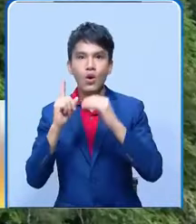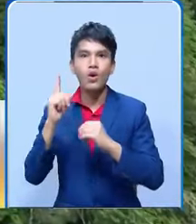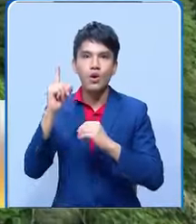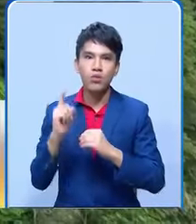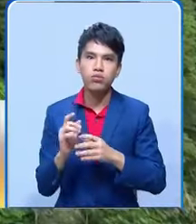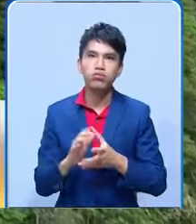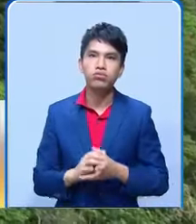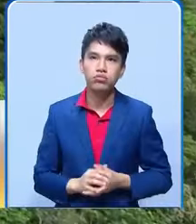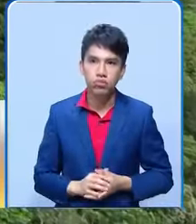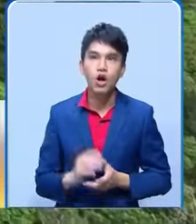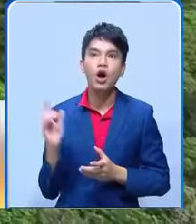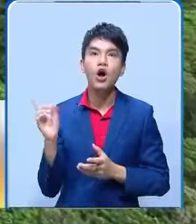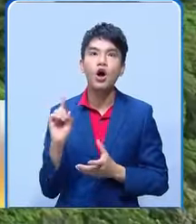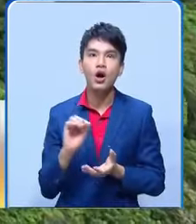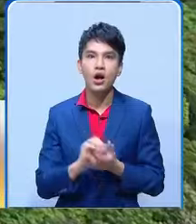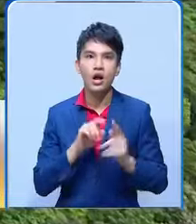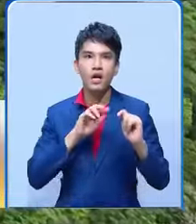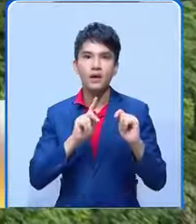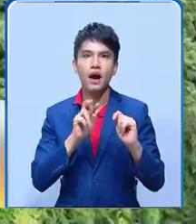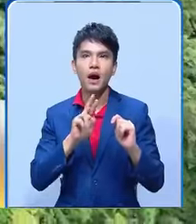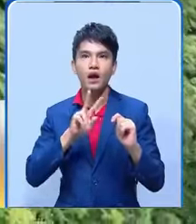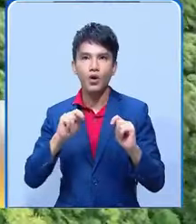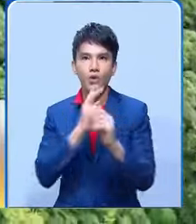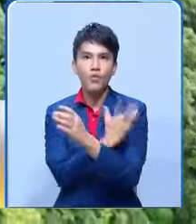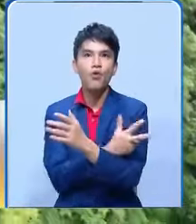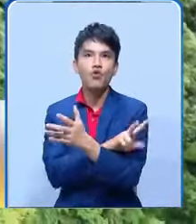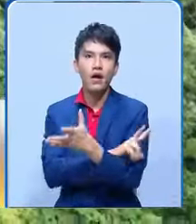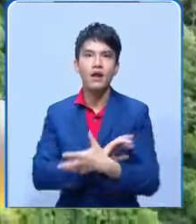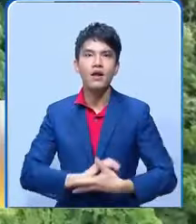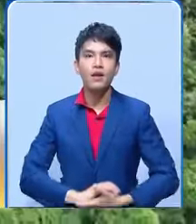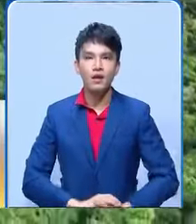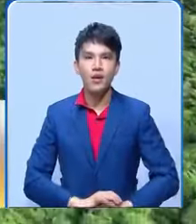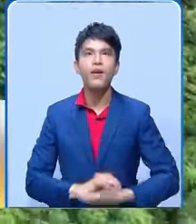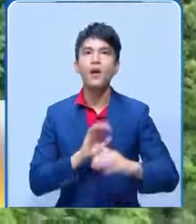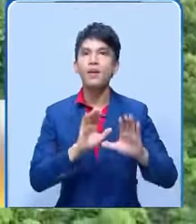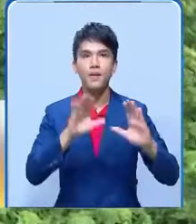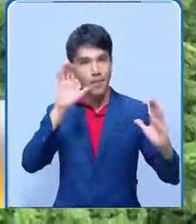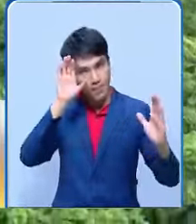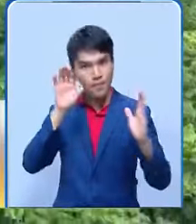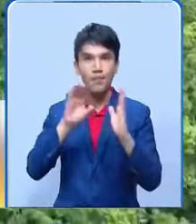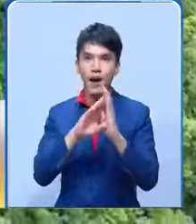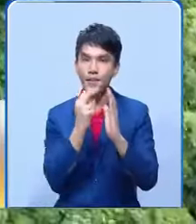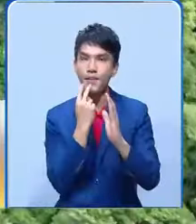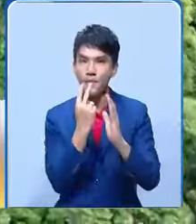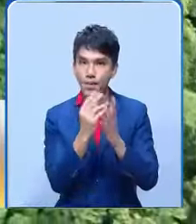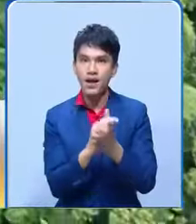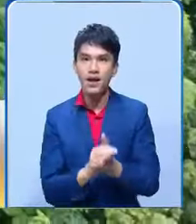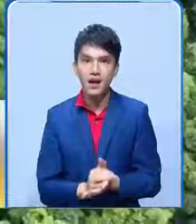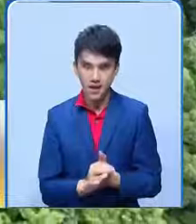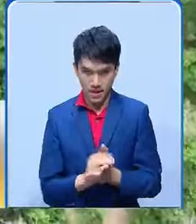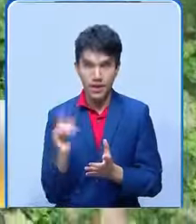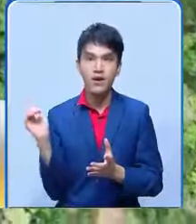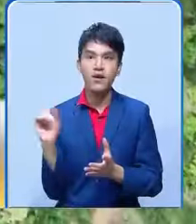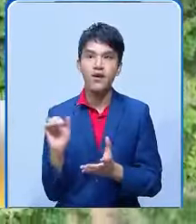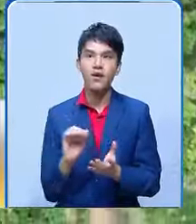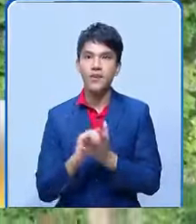คะซึ่งจุดนี้อยู่ที่ตำบลกะรนอำเภอเมืองจังหวัดภูเก็ตจากการเปรียบเทียบภาพถ่ายทางอากาศค่ะคุณผู้ชมพบว่าบริเวณดังกล่าว